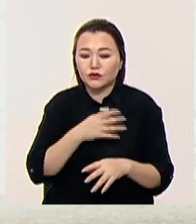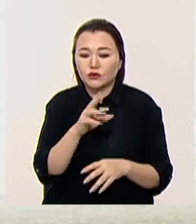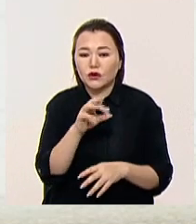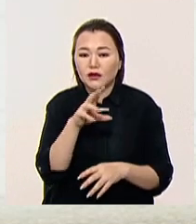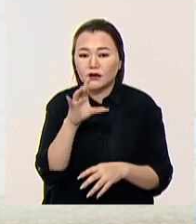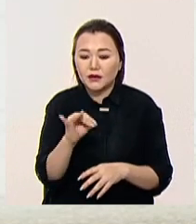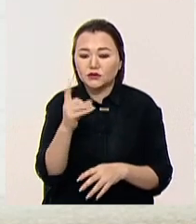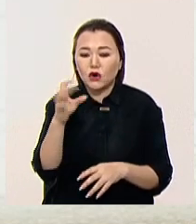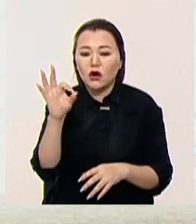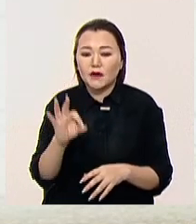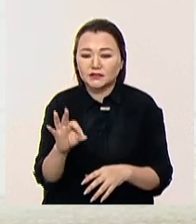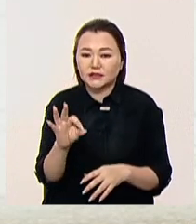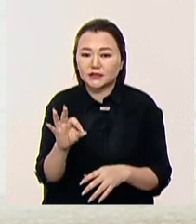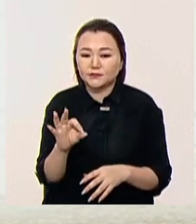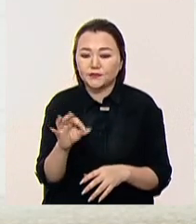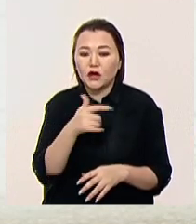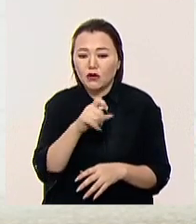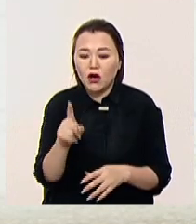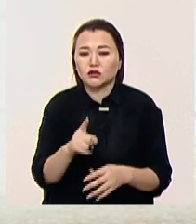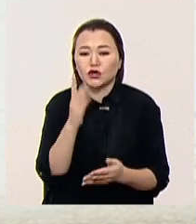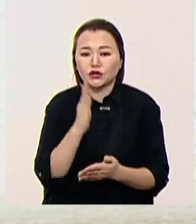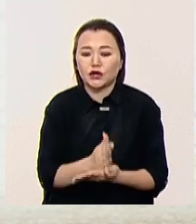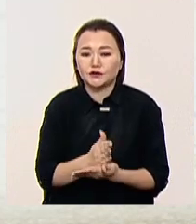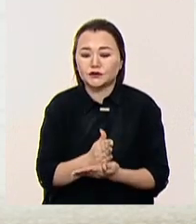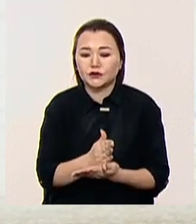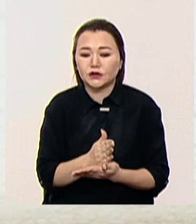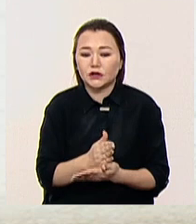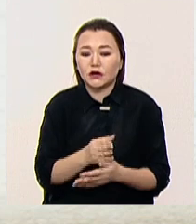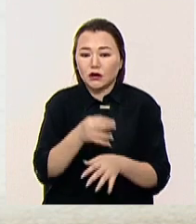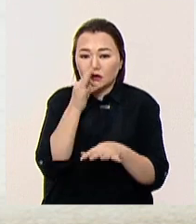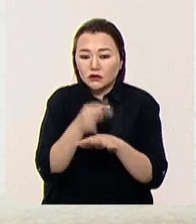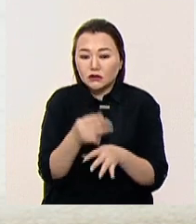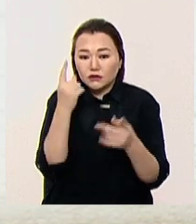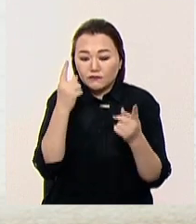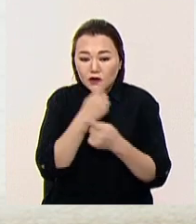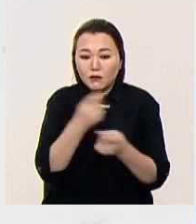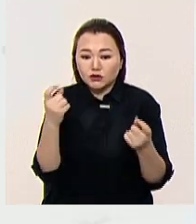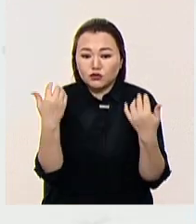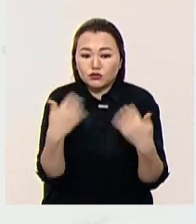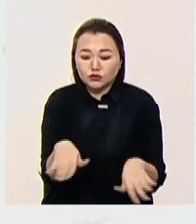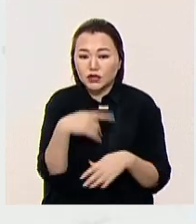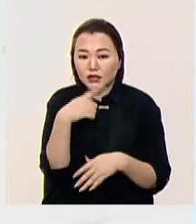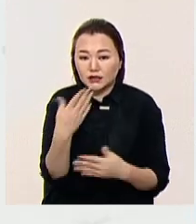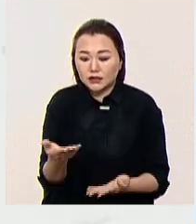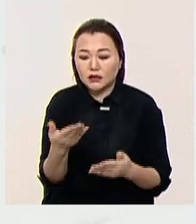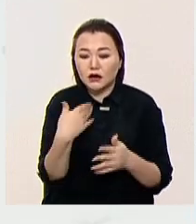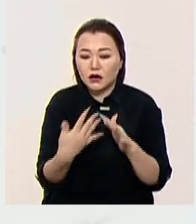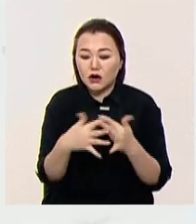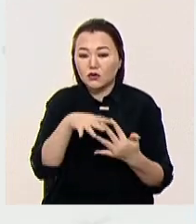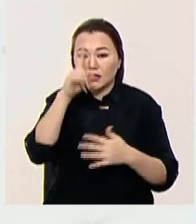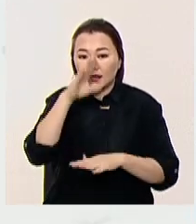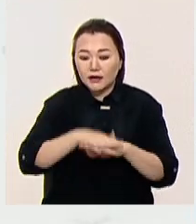ауданы 100% газдалған деген ақпарат беріп қойған дейді. Осы біздің ауыл